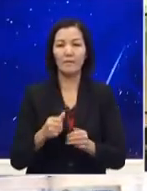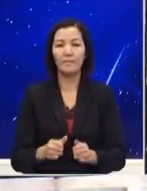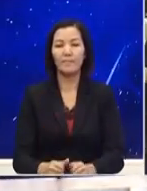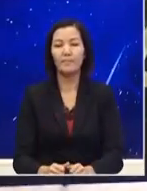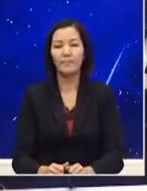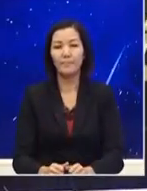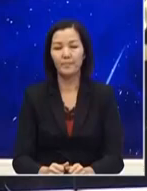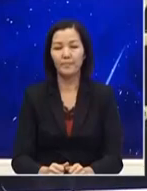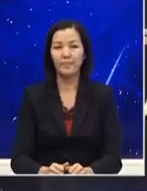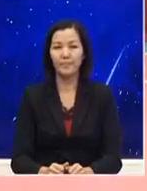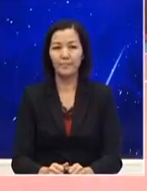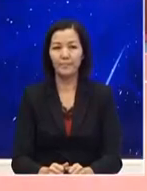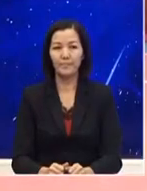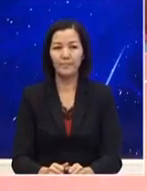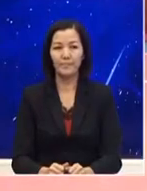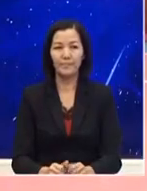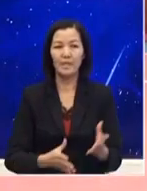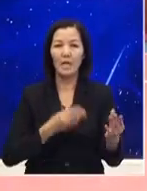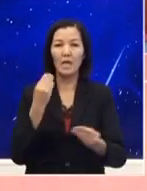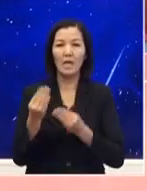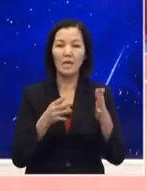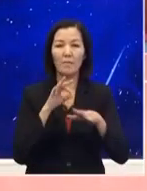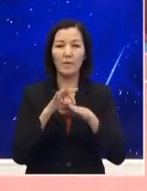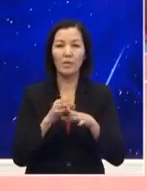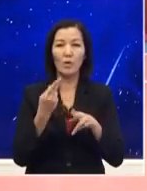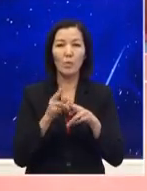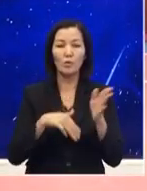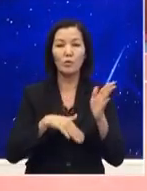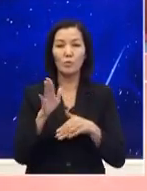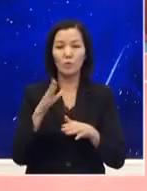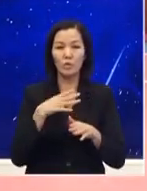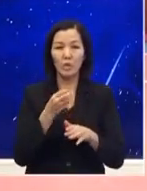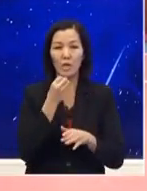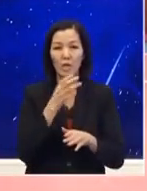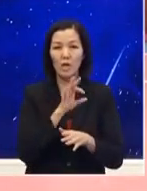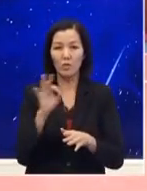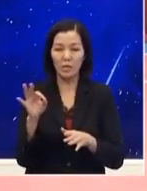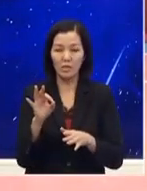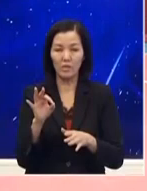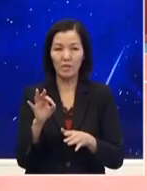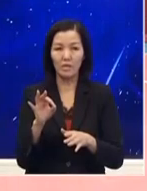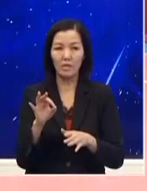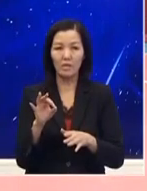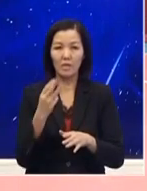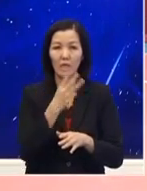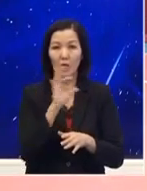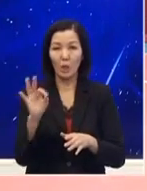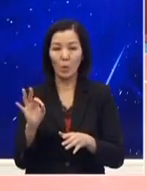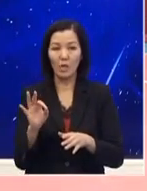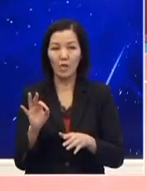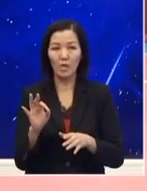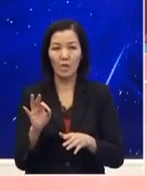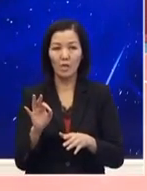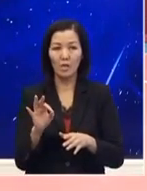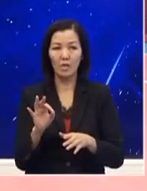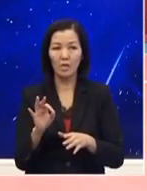дни открытия нового сезона. Ну, игра прошла, в принципе, очень хорошо для нас, потому что мы выиграли 3-0. Установка была